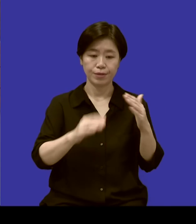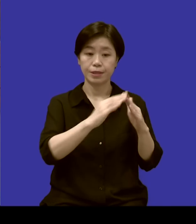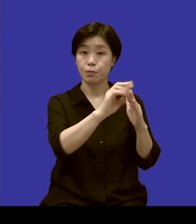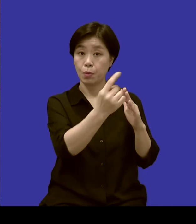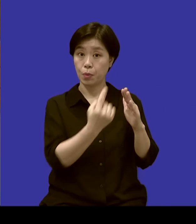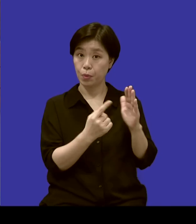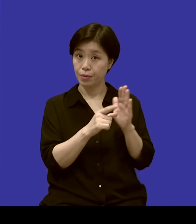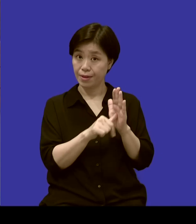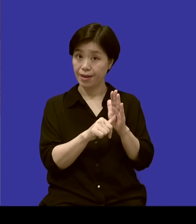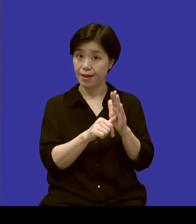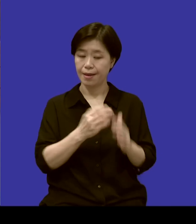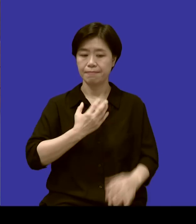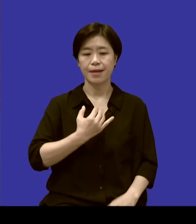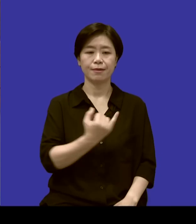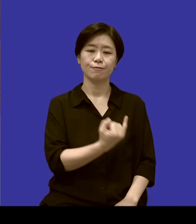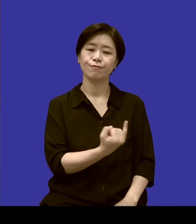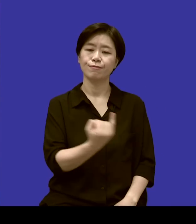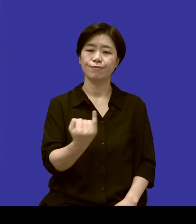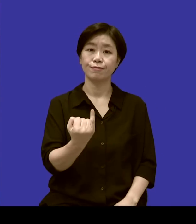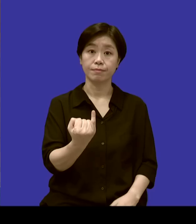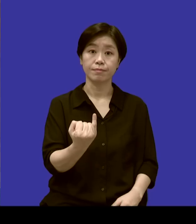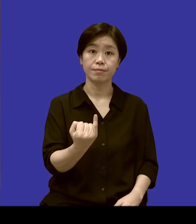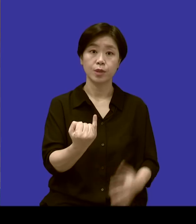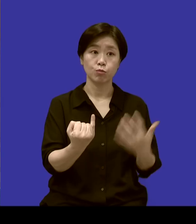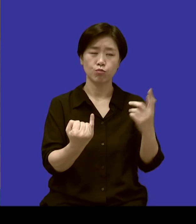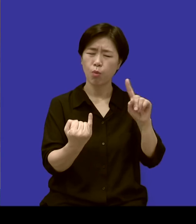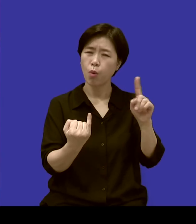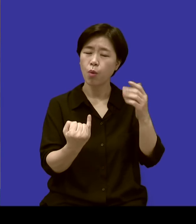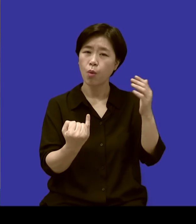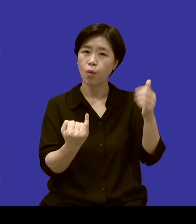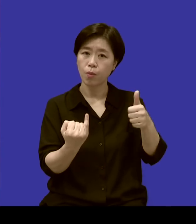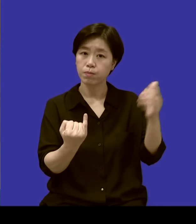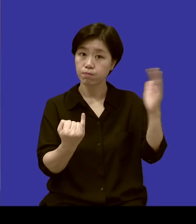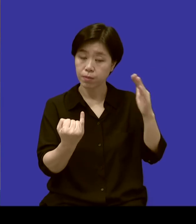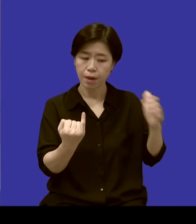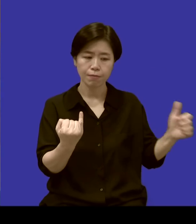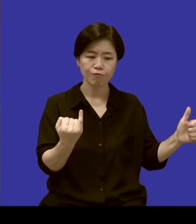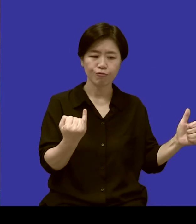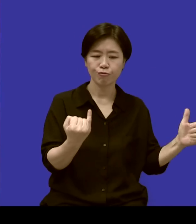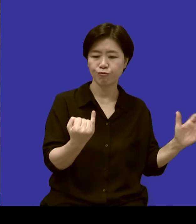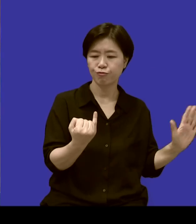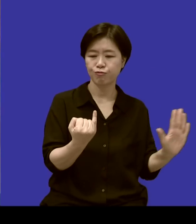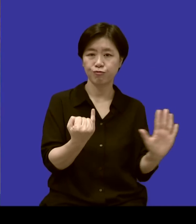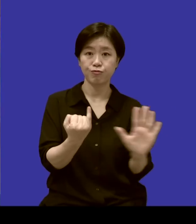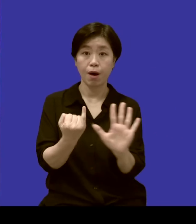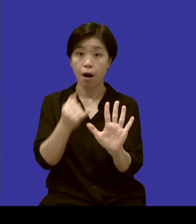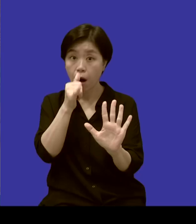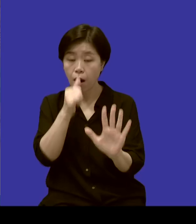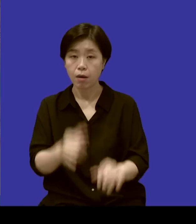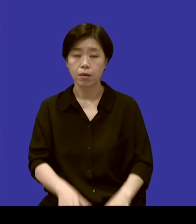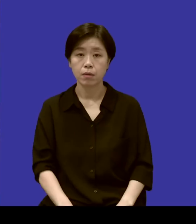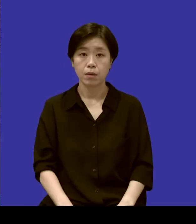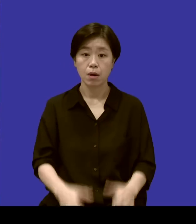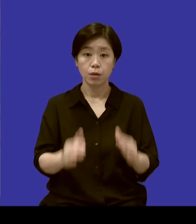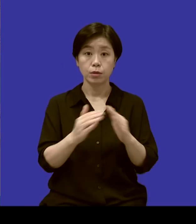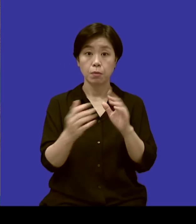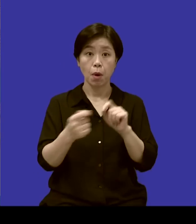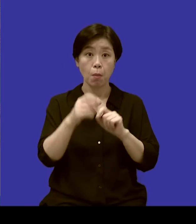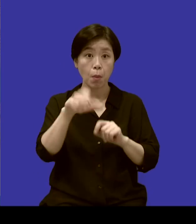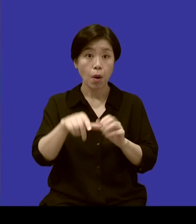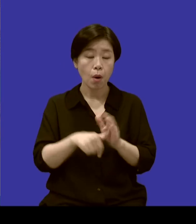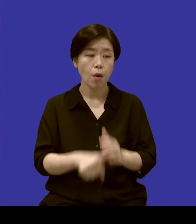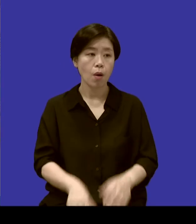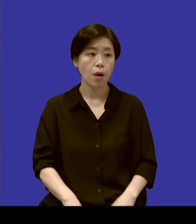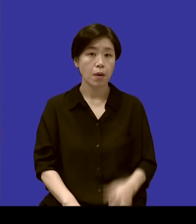저도 그런 경우 있는데. 막 쪽지도 주고 막 이러잖아요. 네, 그렇죠, 그렇죠. 그러면 남학생이 나를 쫓아와서 대문까지 오면은 난 부모님한테 어떤 남학생이